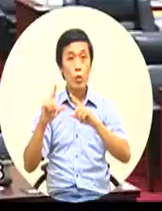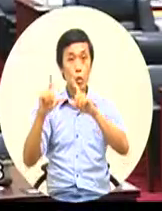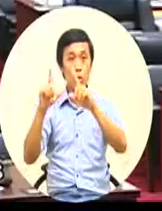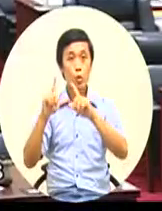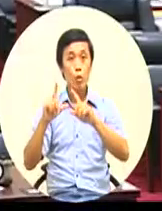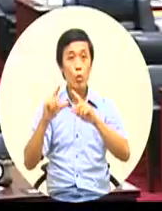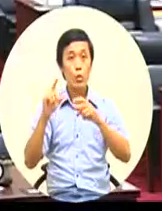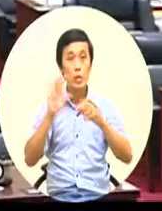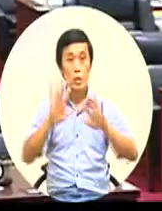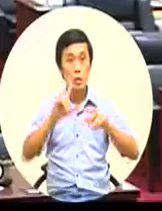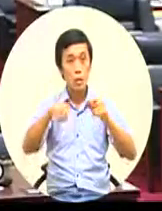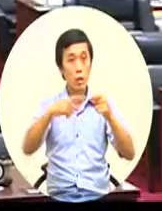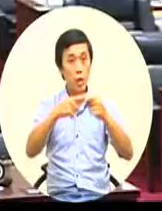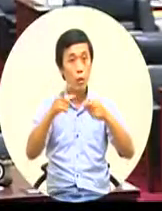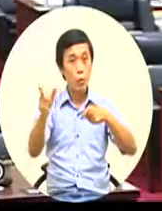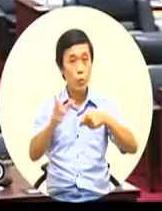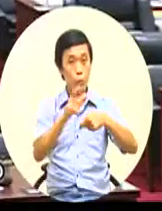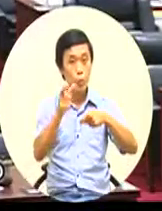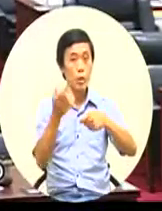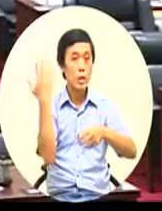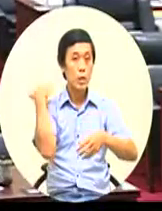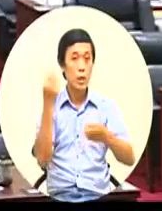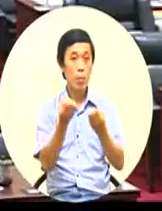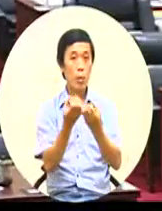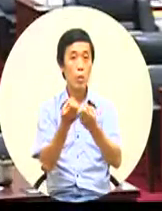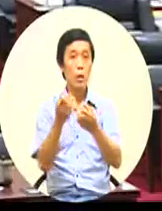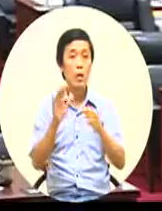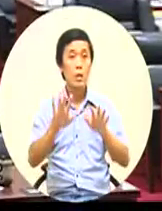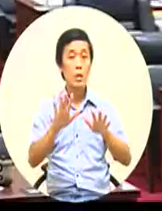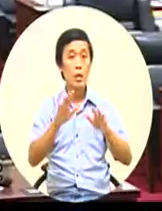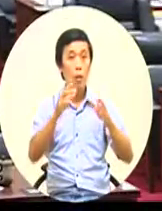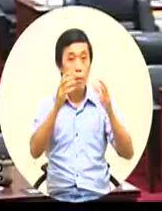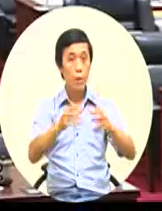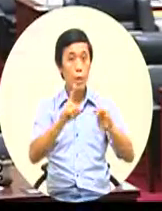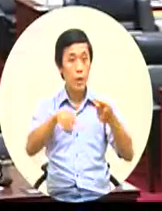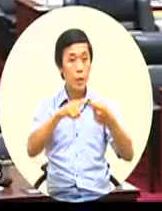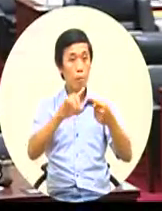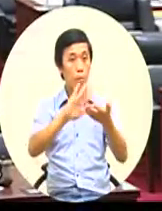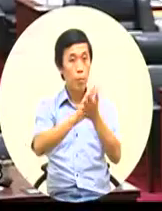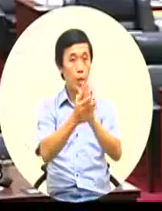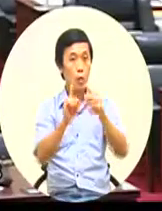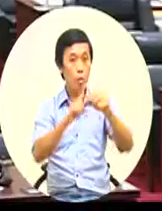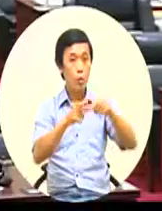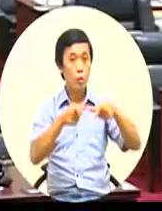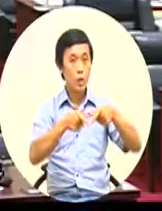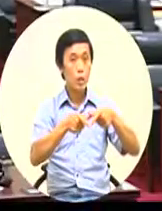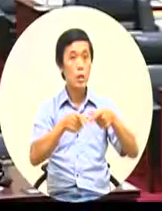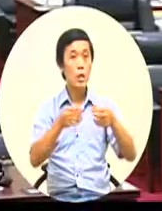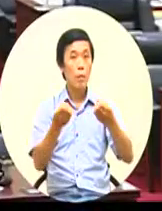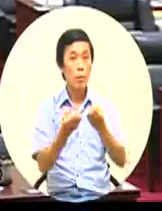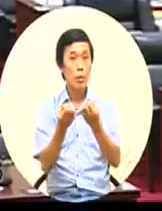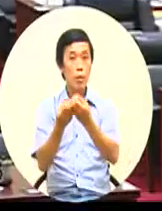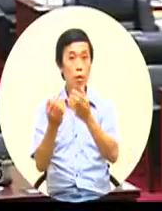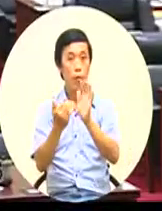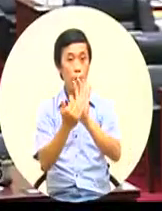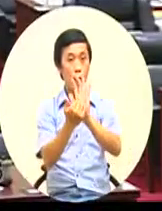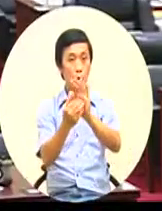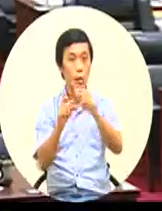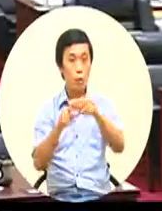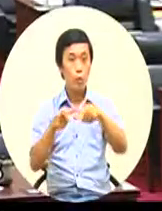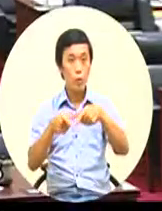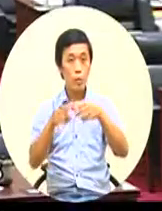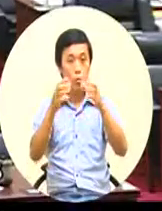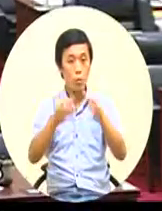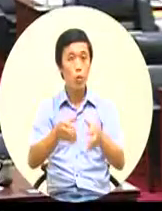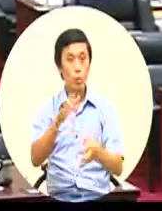风，我们虽然有成立应变中心、灾害防治中心，市长不在，但是我们看